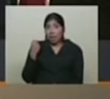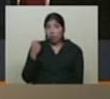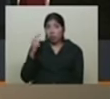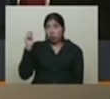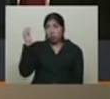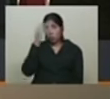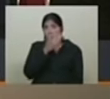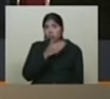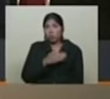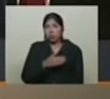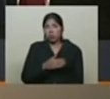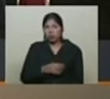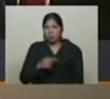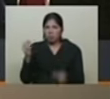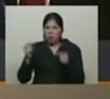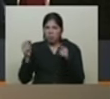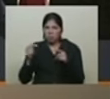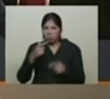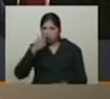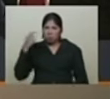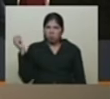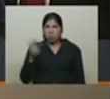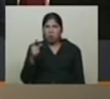nos peuples ne valent rien, a-t-il déclaré.